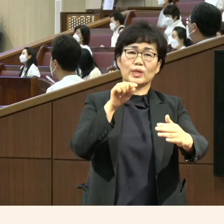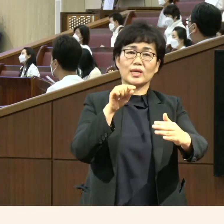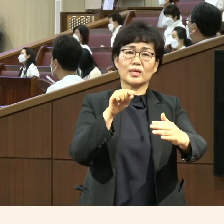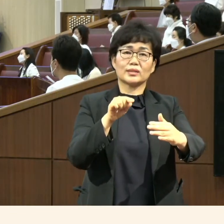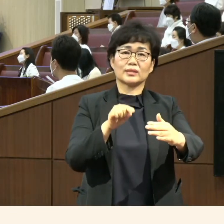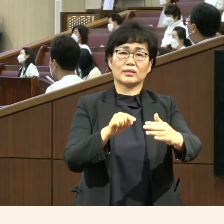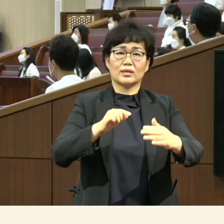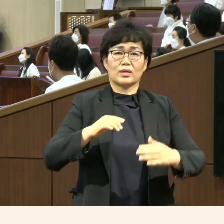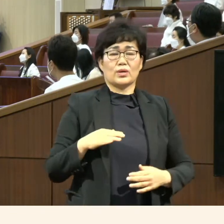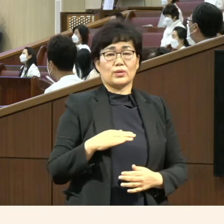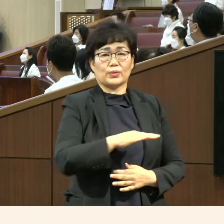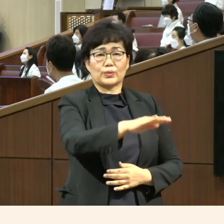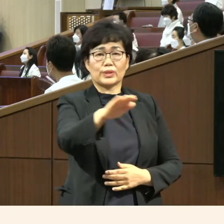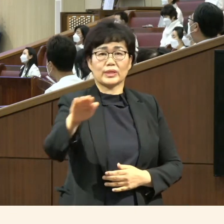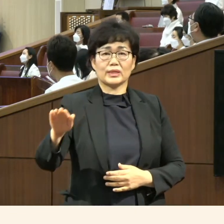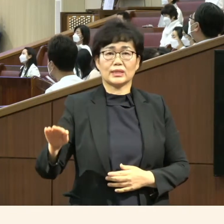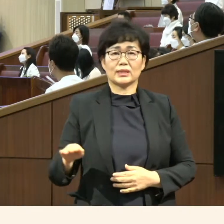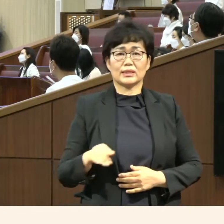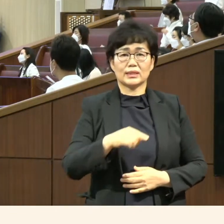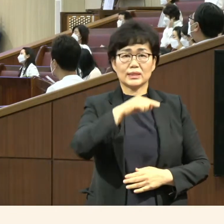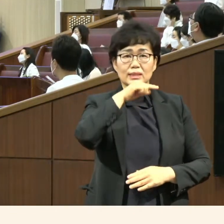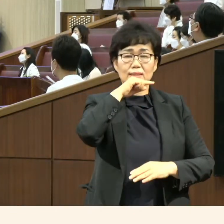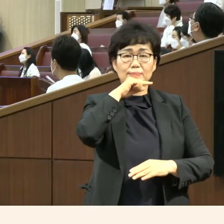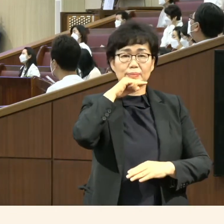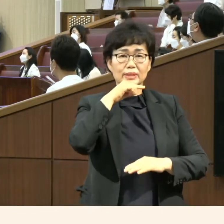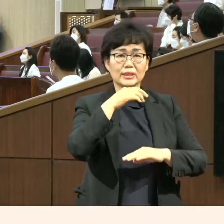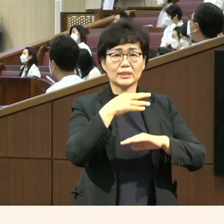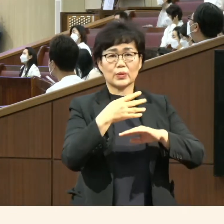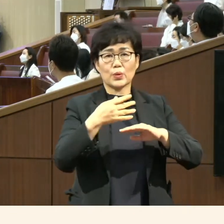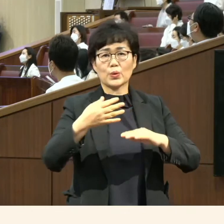가운데서 우리를